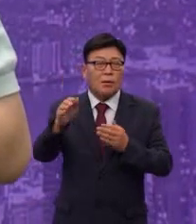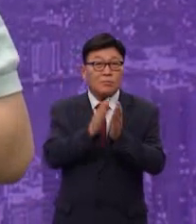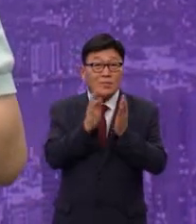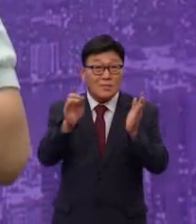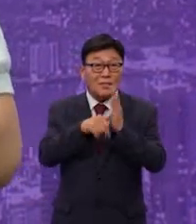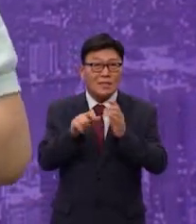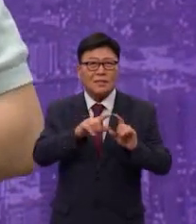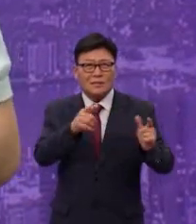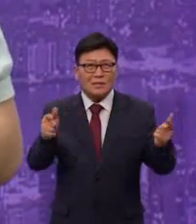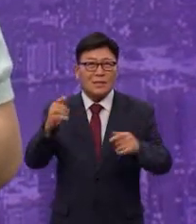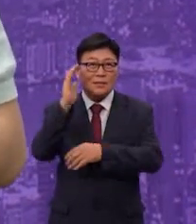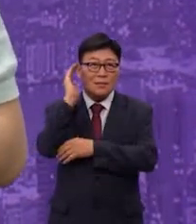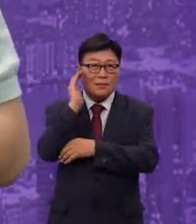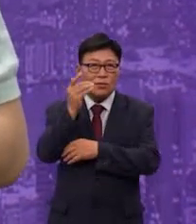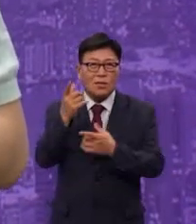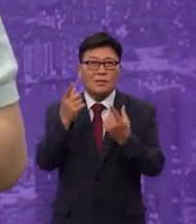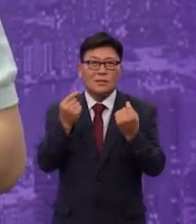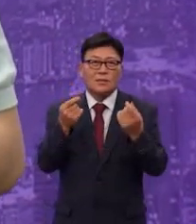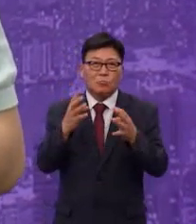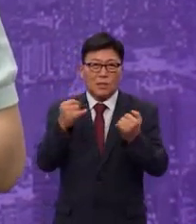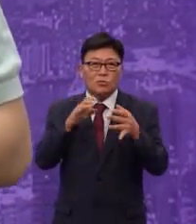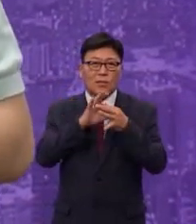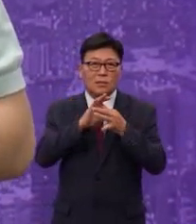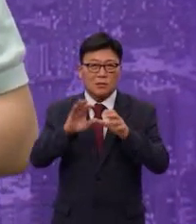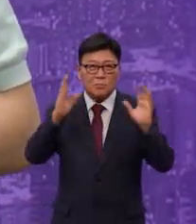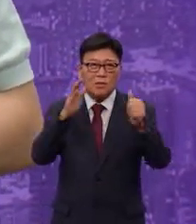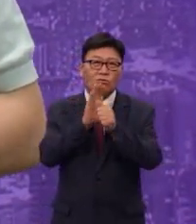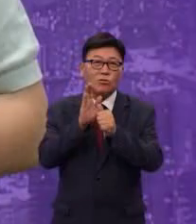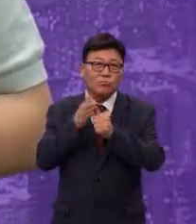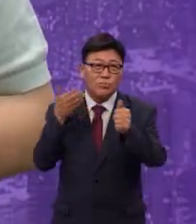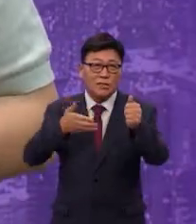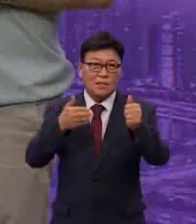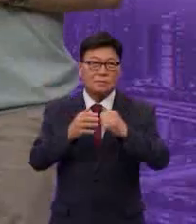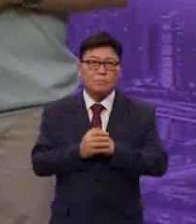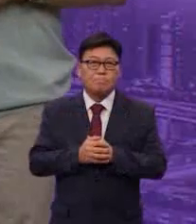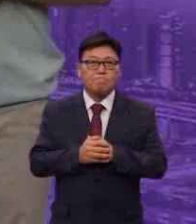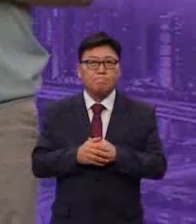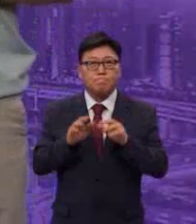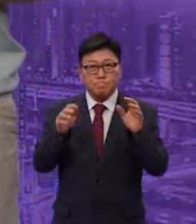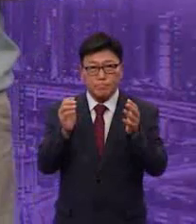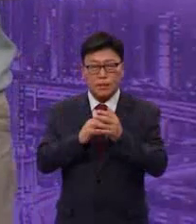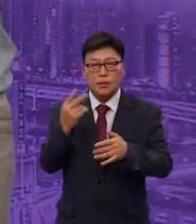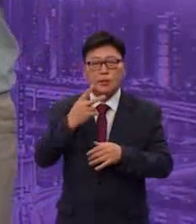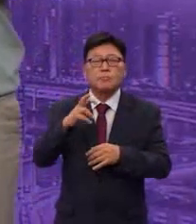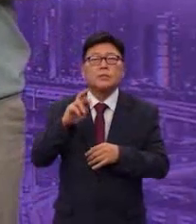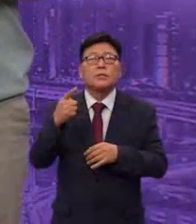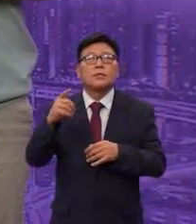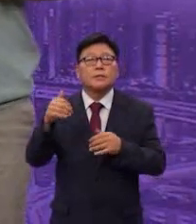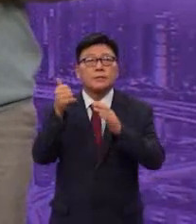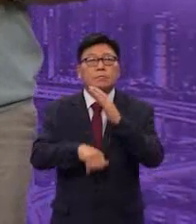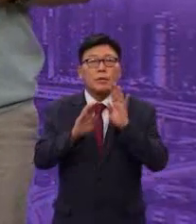저희가 앞으로 시도할 다양한 이야기도 많은 관심과 응원 부탁드리겠습니다. 네, 지금까지